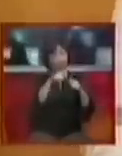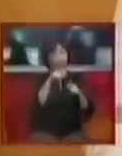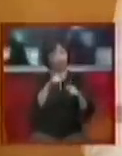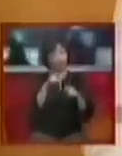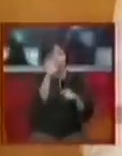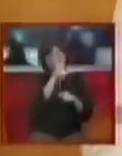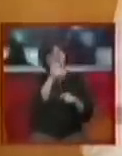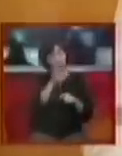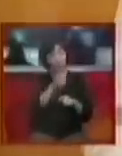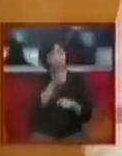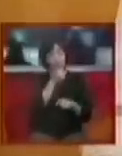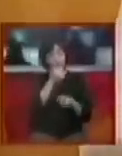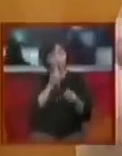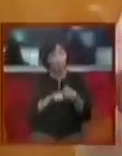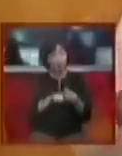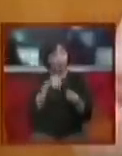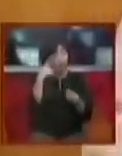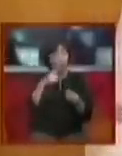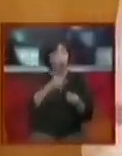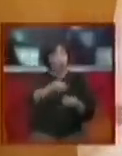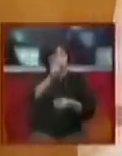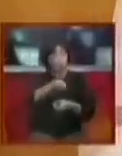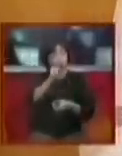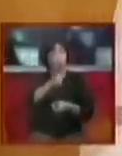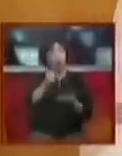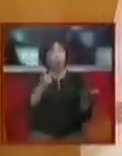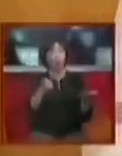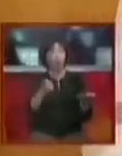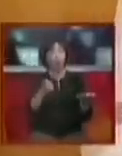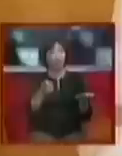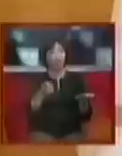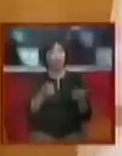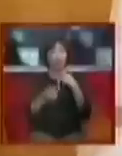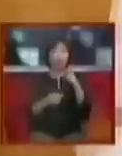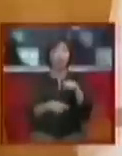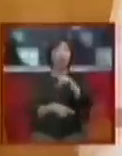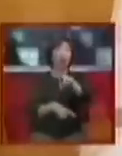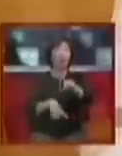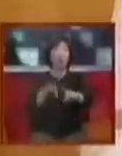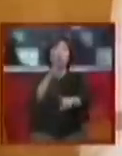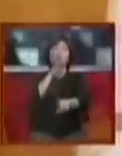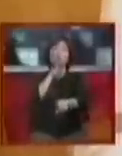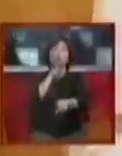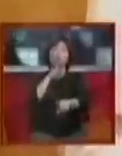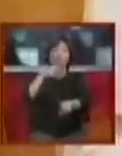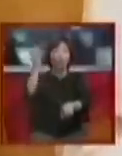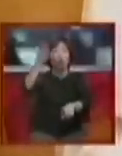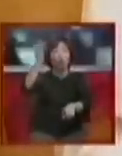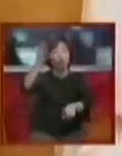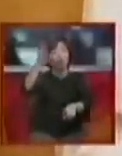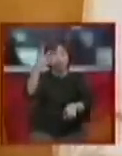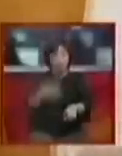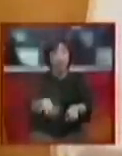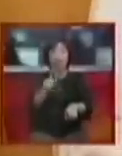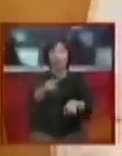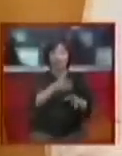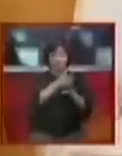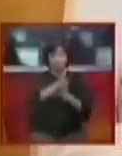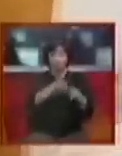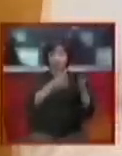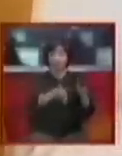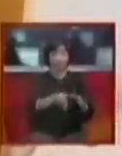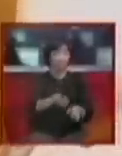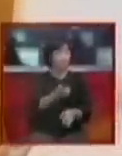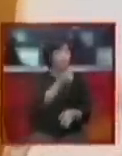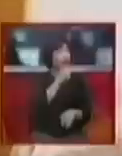na ipambabatikos bukas. Sasabihin nila, salita lang ito at hindi totoo ang tuwid na landas. Sila rin